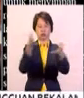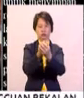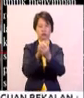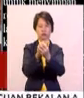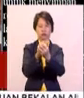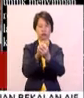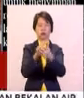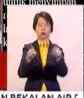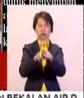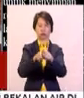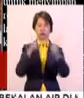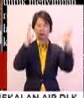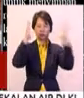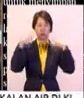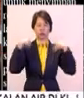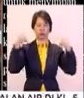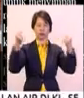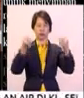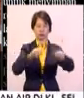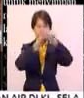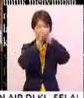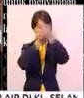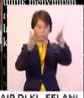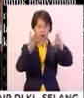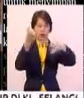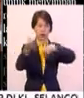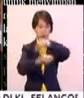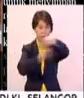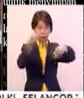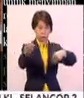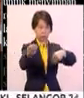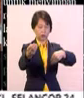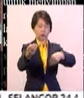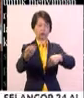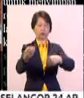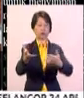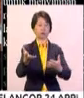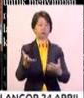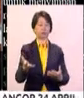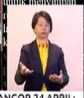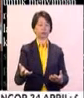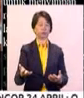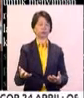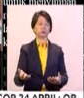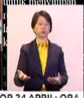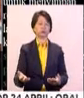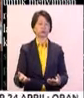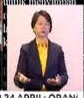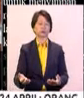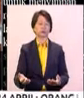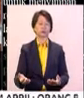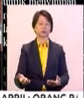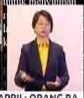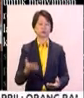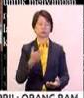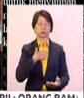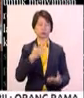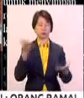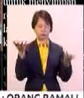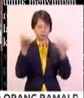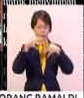sebagai Malaysia Health Information Exchange atau MyHIX ringkasnya. MyHIX